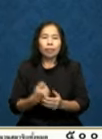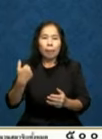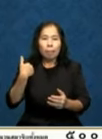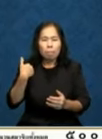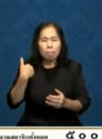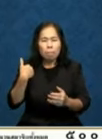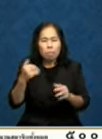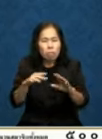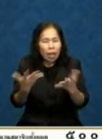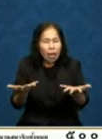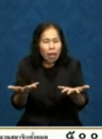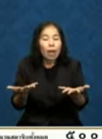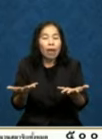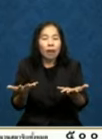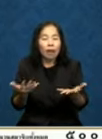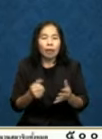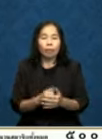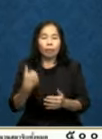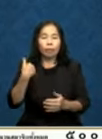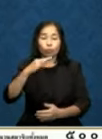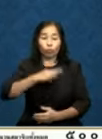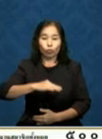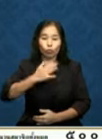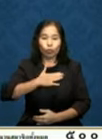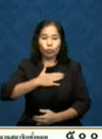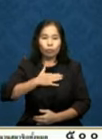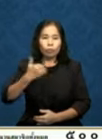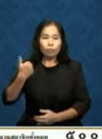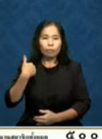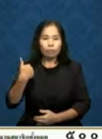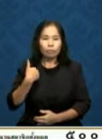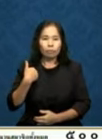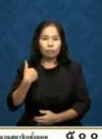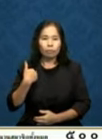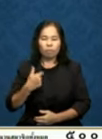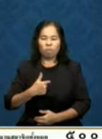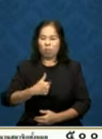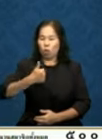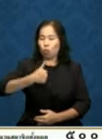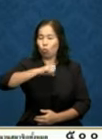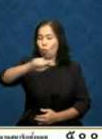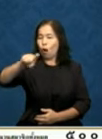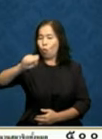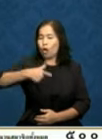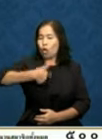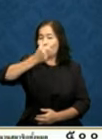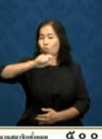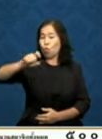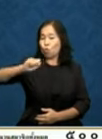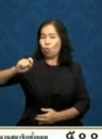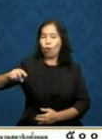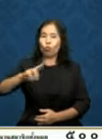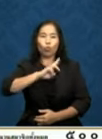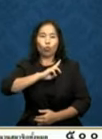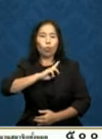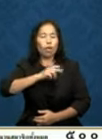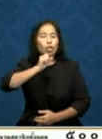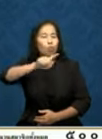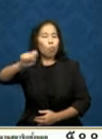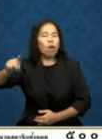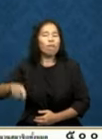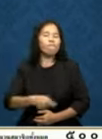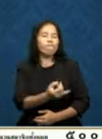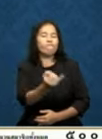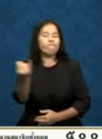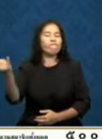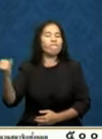การอย่างไรลองเช็คนะคะรู้สึกว่าตัวเองมีความสำคัญสูงมากกว่าคนอื่นสำคัญพิเศษมากกว่าคนทั่วไป